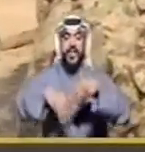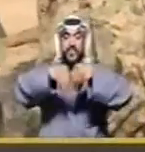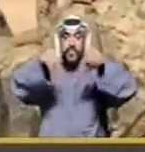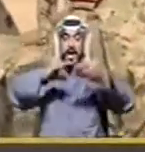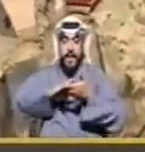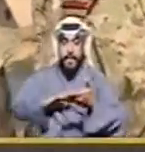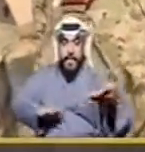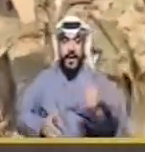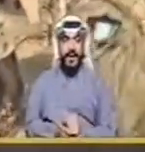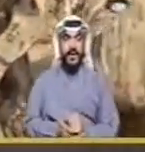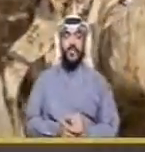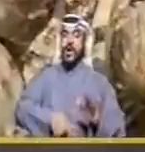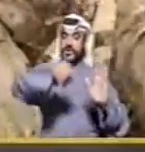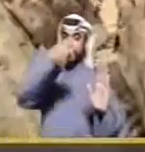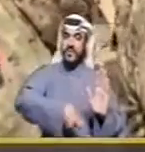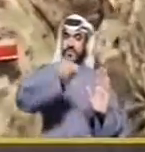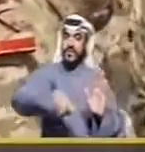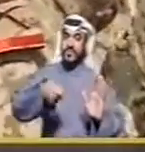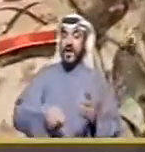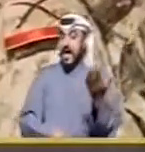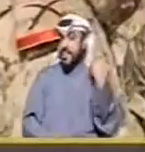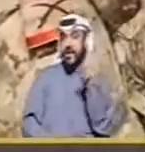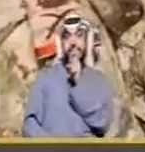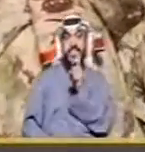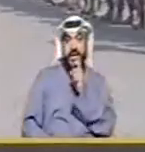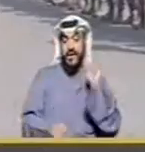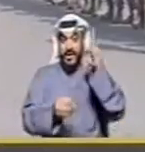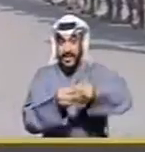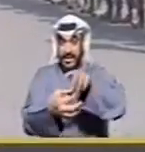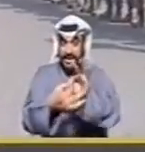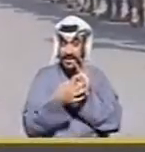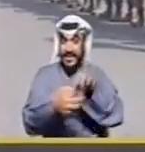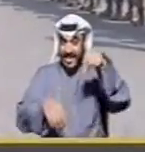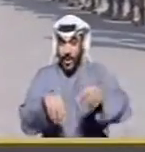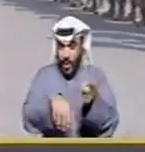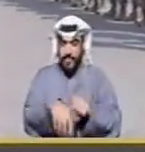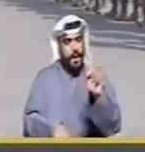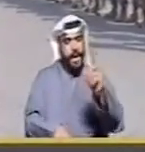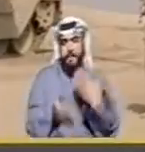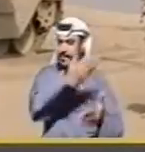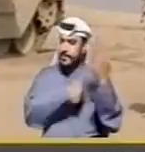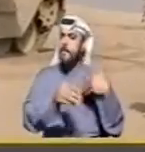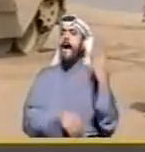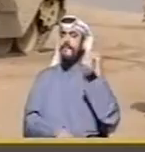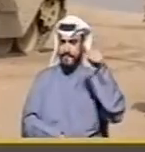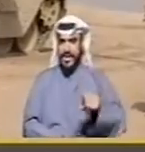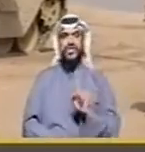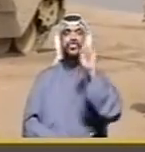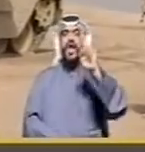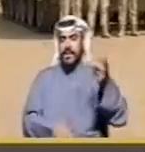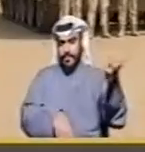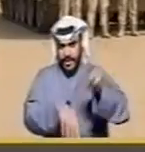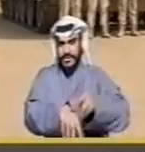العسكري الكويتي القطري ليس وليد اللحظة ولا آخر تمرين بينهما، فهناك تمارين أخرى عسكرية